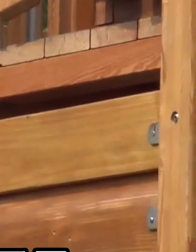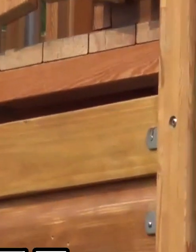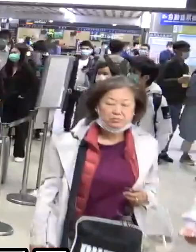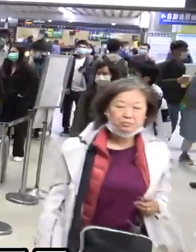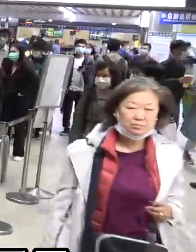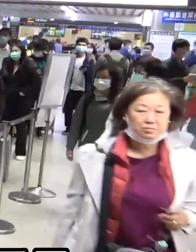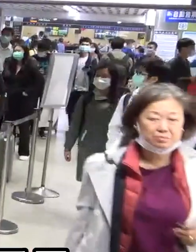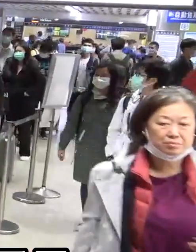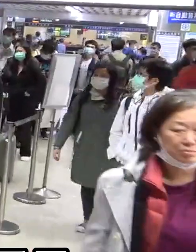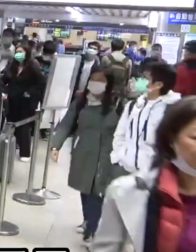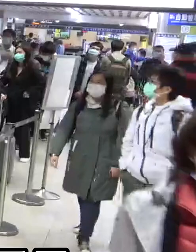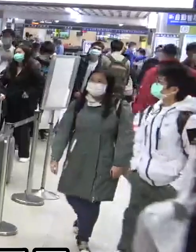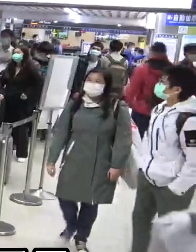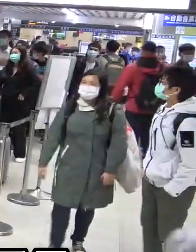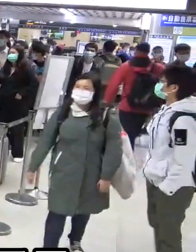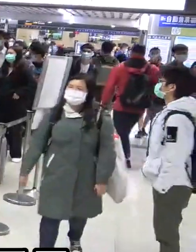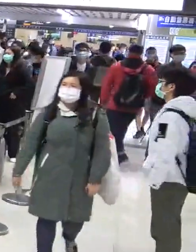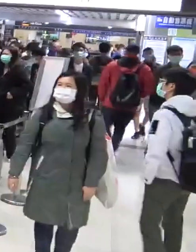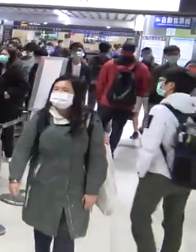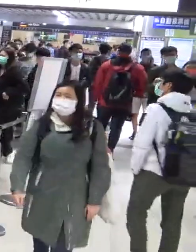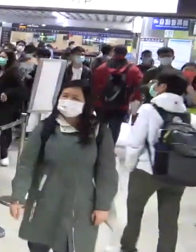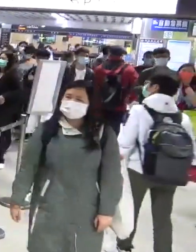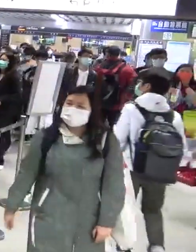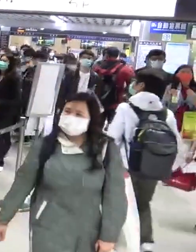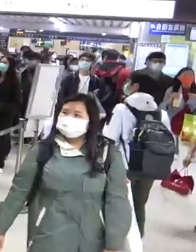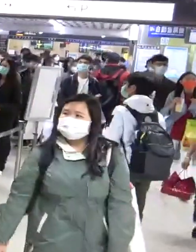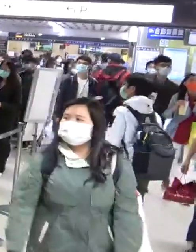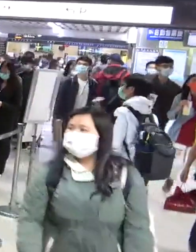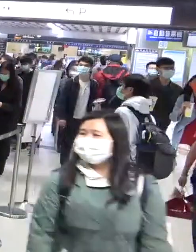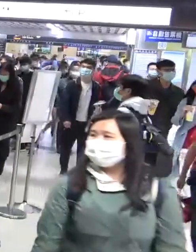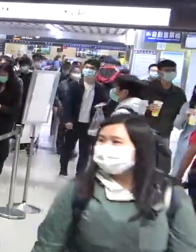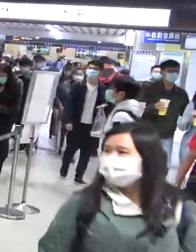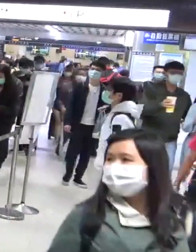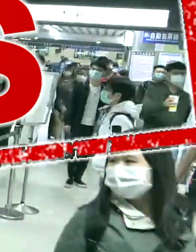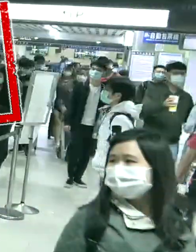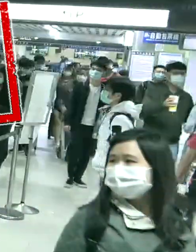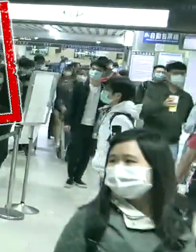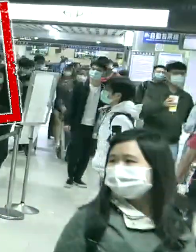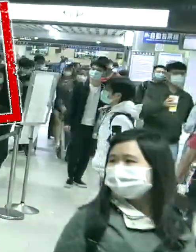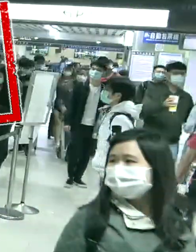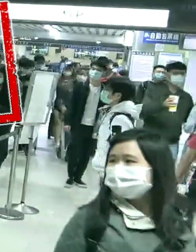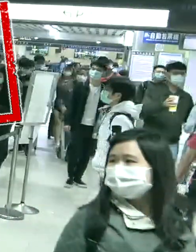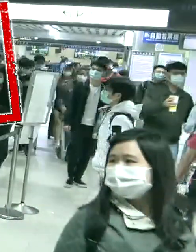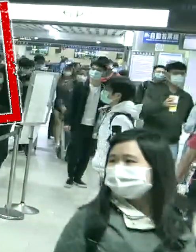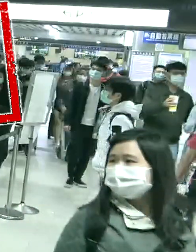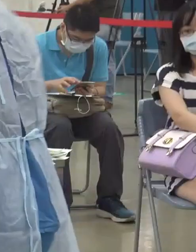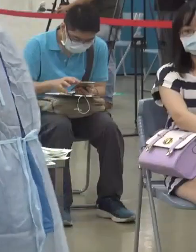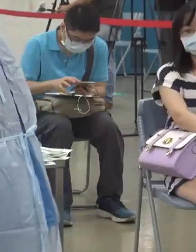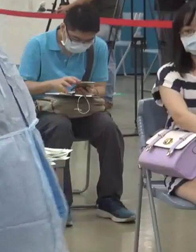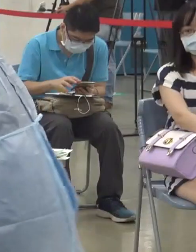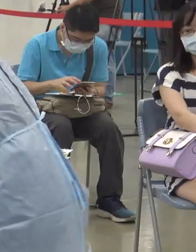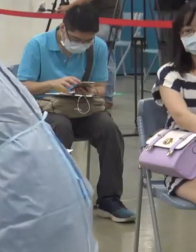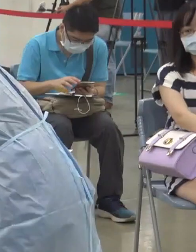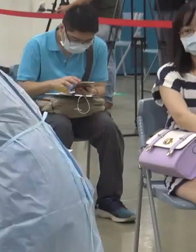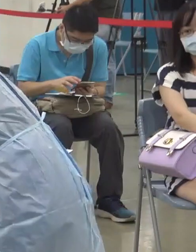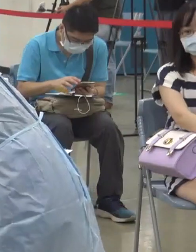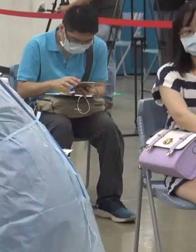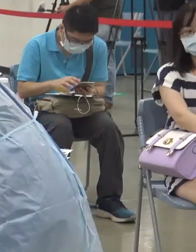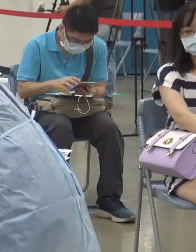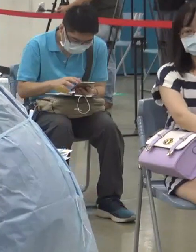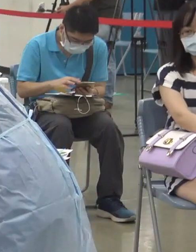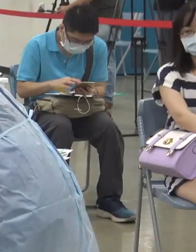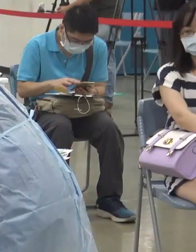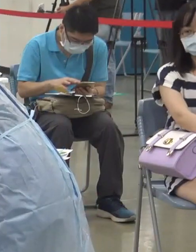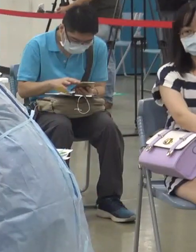距离中秋连假也已超过两周，可以说是稳定过关。疫情控制得当，